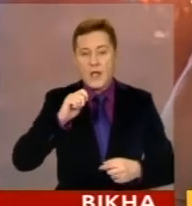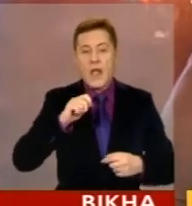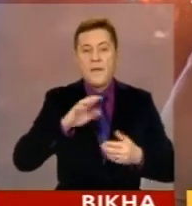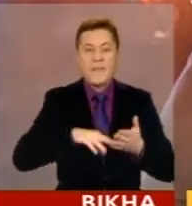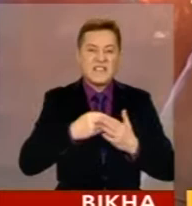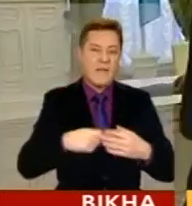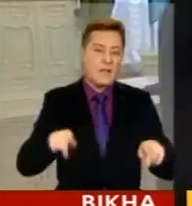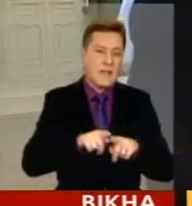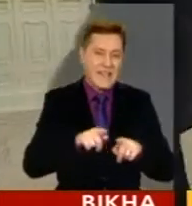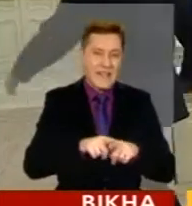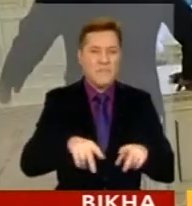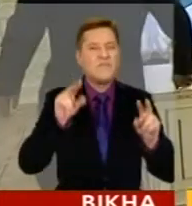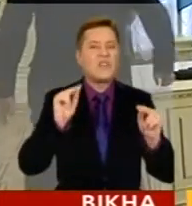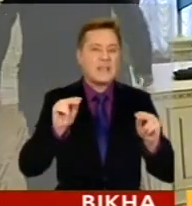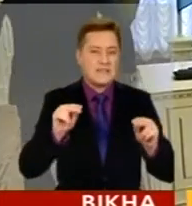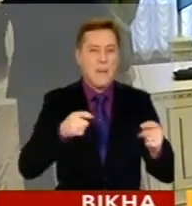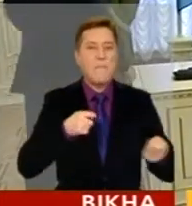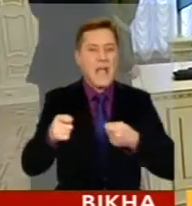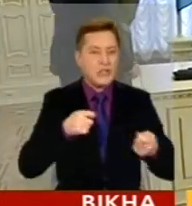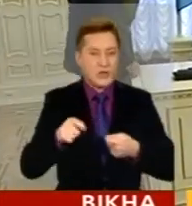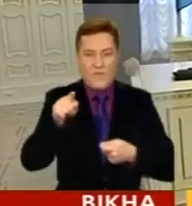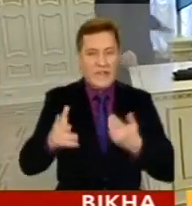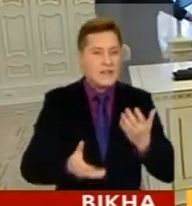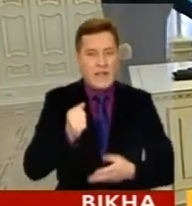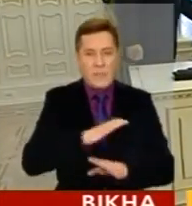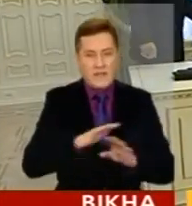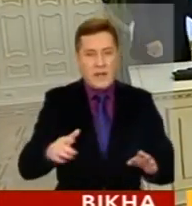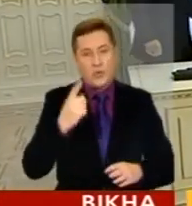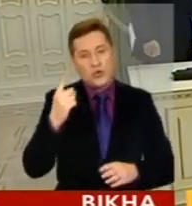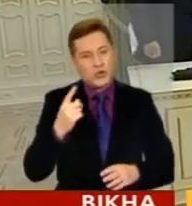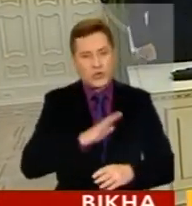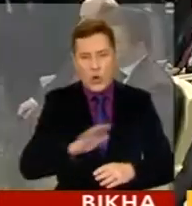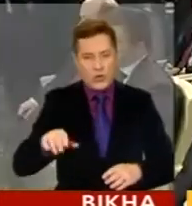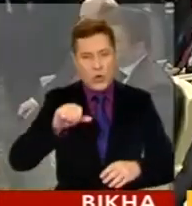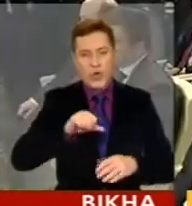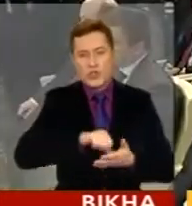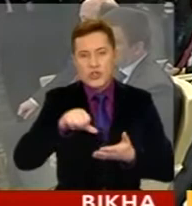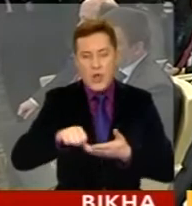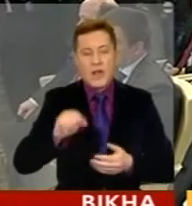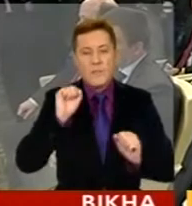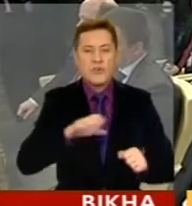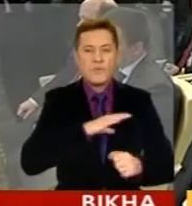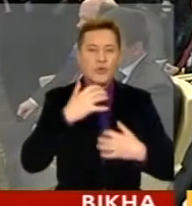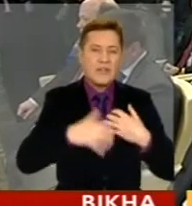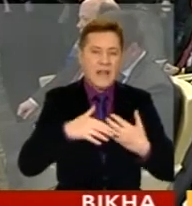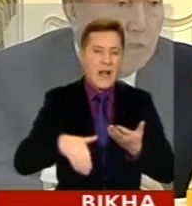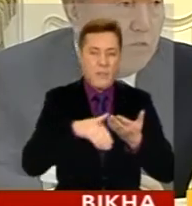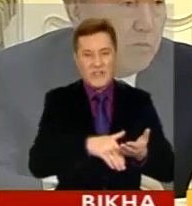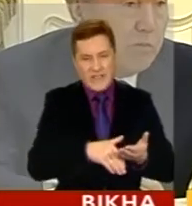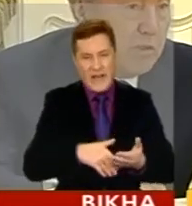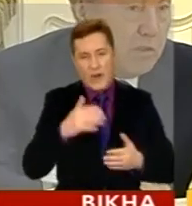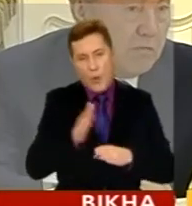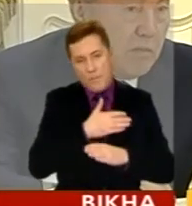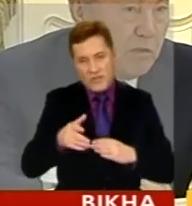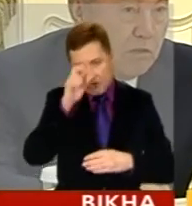таким чесним менеджером, мовляв, він не підтримує жодної сторони, може стати таким нейтральним посередником між країнами. Так